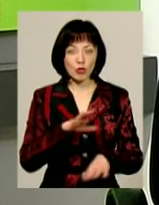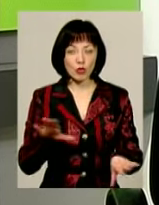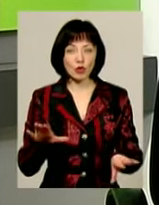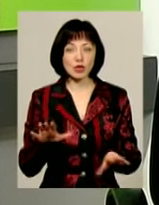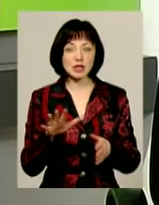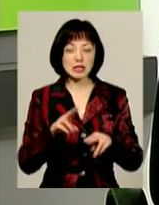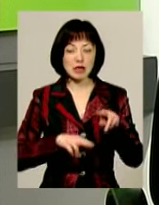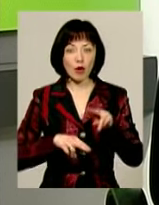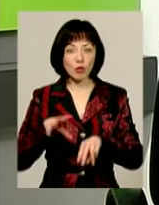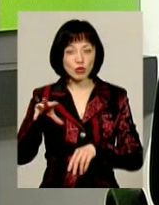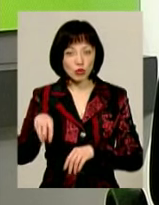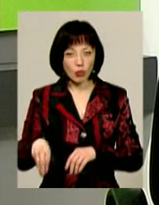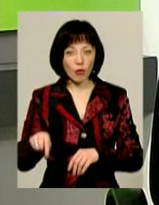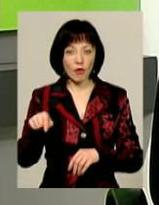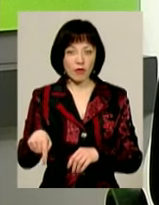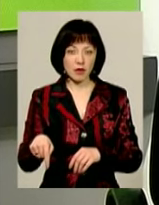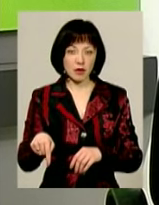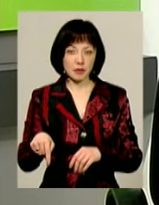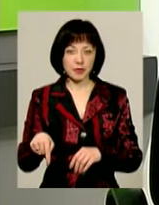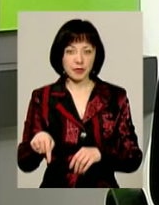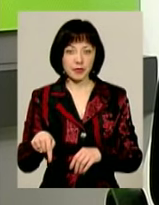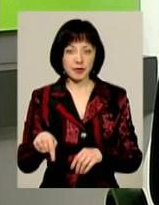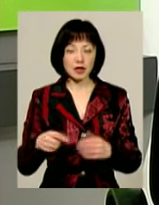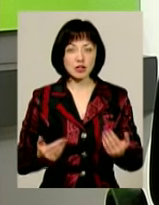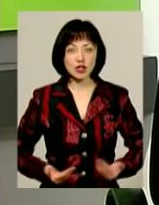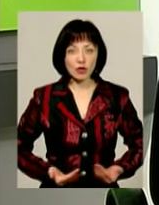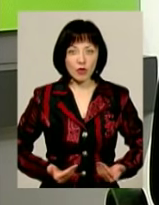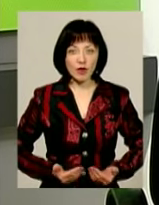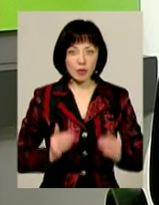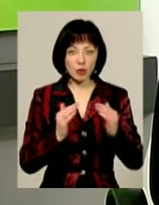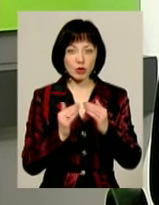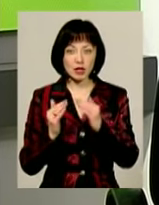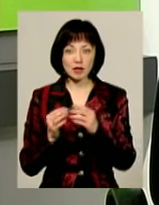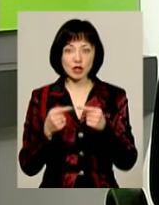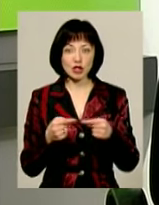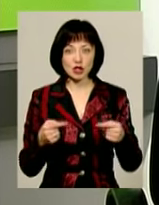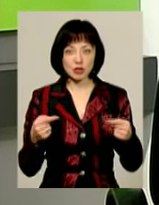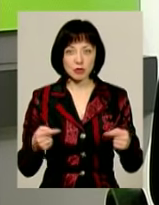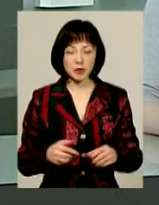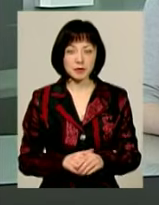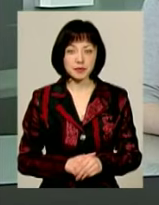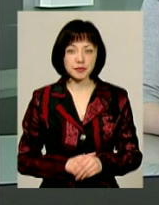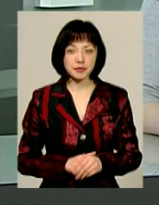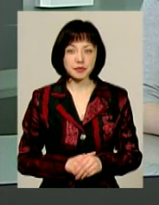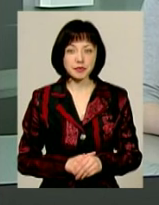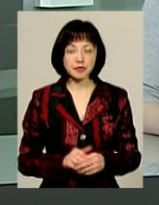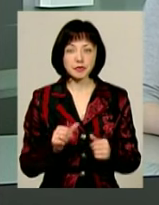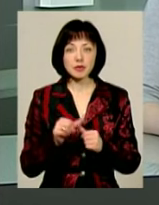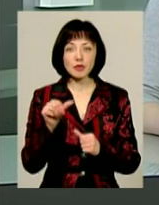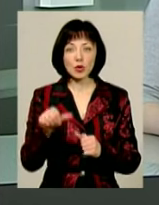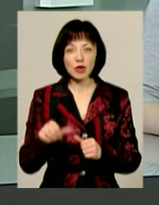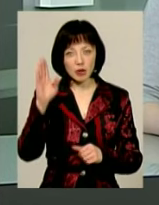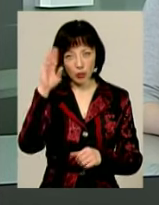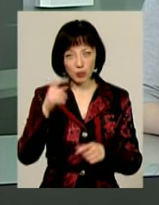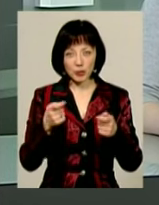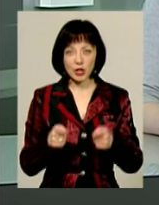якраз забудови житловими будинками, іншими будинками. І окрім обміління річок,